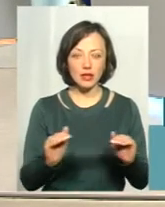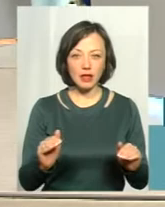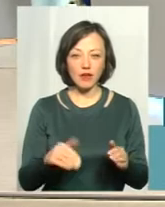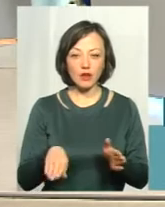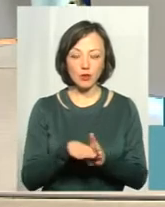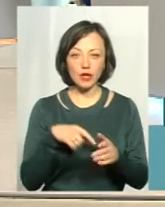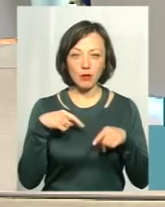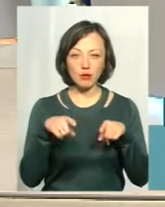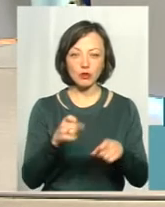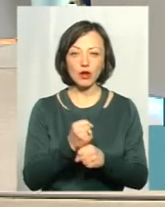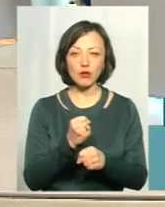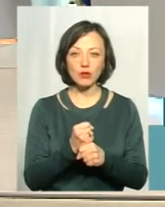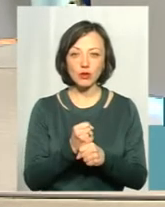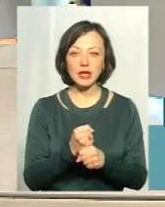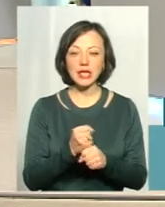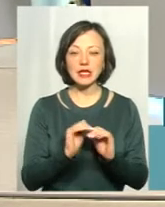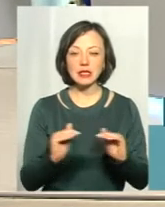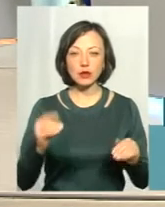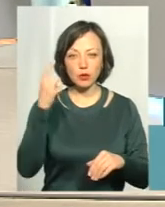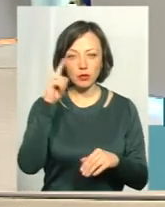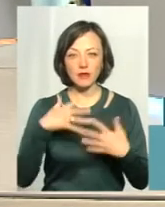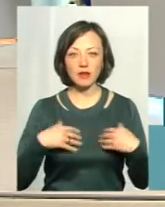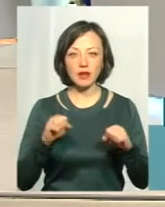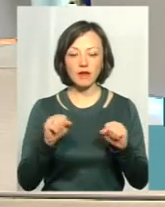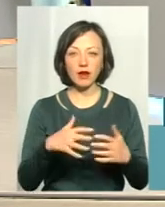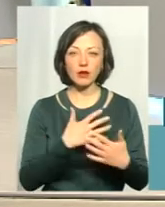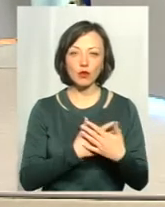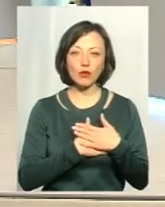вони мене там чекають. Ці діти вміють віддавати свою любов,